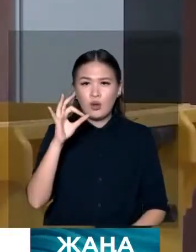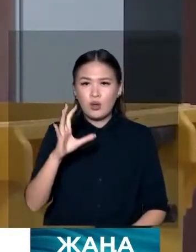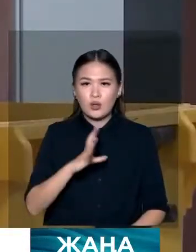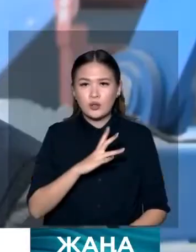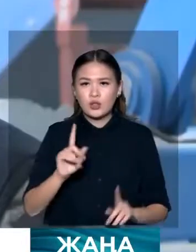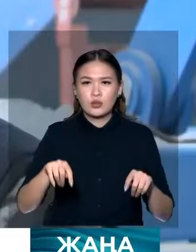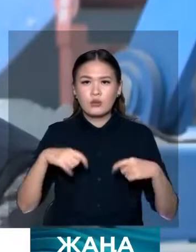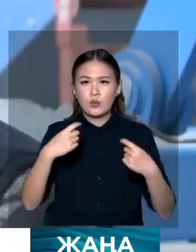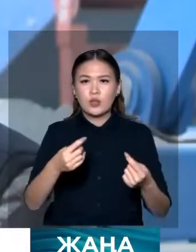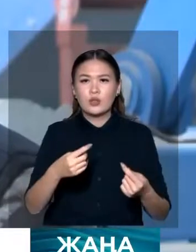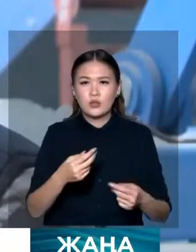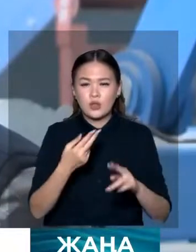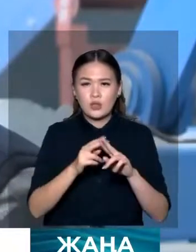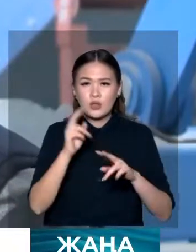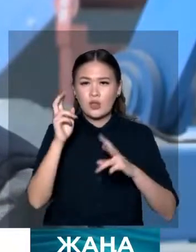жібереді.